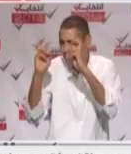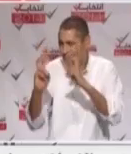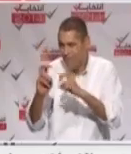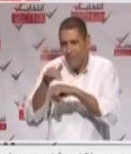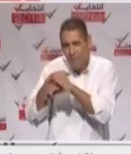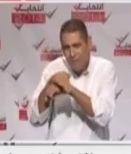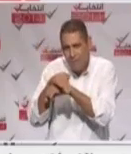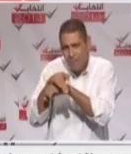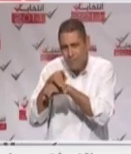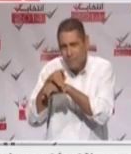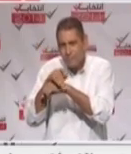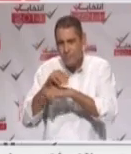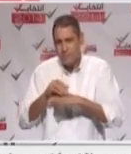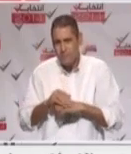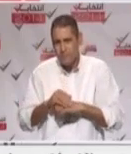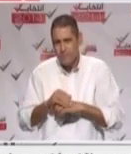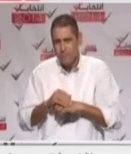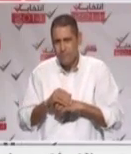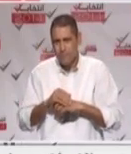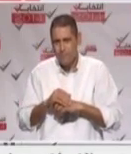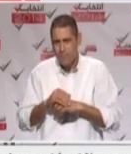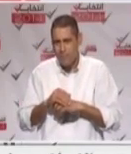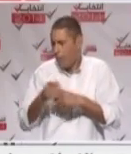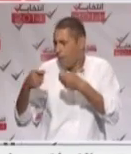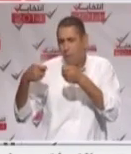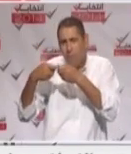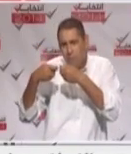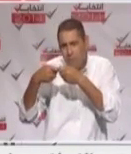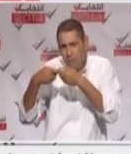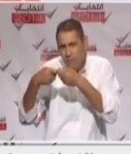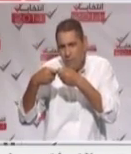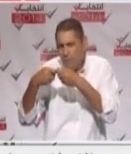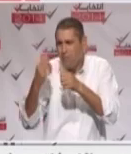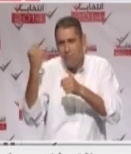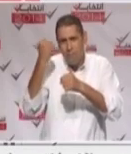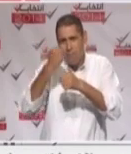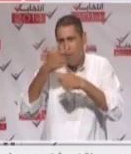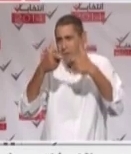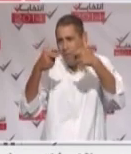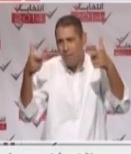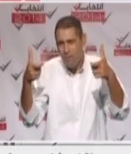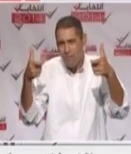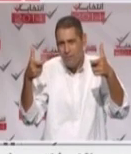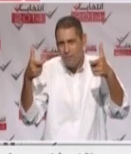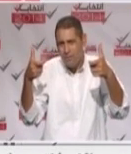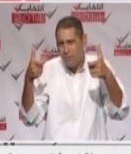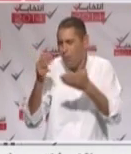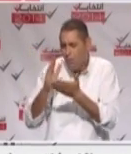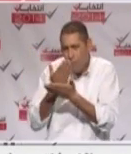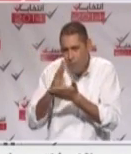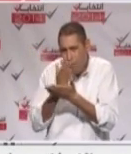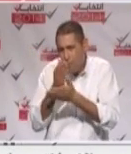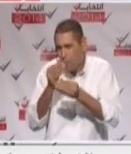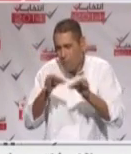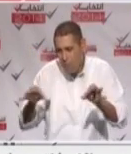اولوياتنا المطلقه وذلك بالحث على بعث المشاريع المندمجه والاسراع في تركيز وتهيئه المناطق الصناعيه